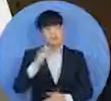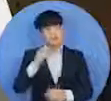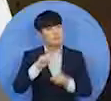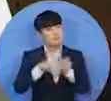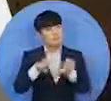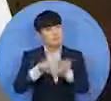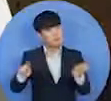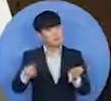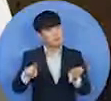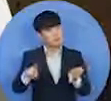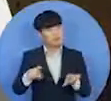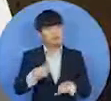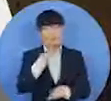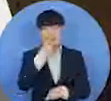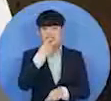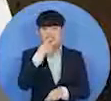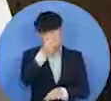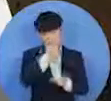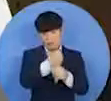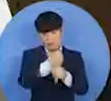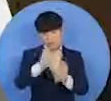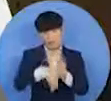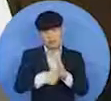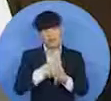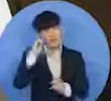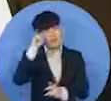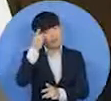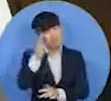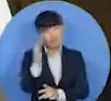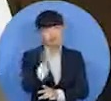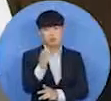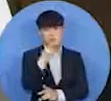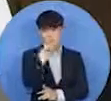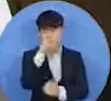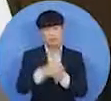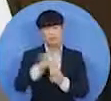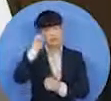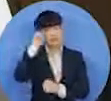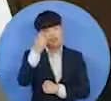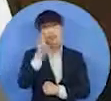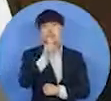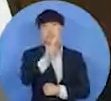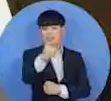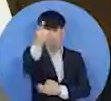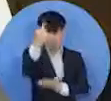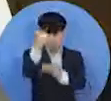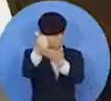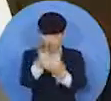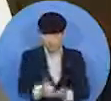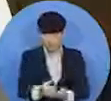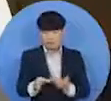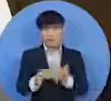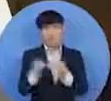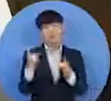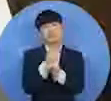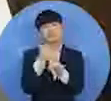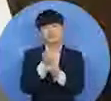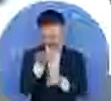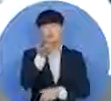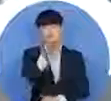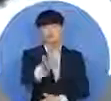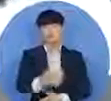틀니 만드는데 보통 한 달 정도 시간이 걸리거든요. 그래서 한 달에 한 번씩 오시면 거기에 맞는 진료를 하도록 할